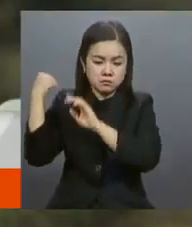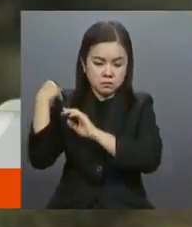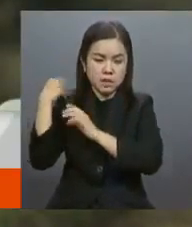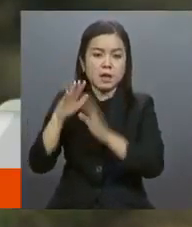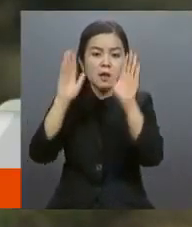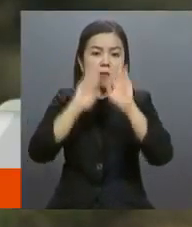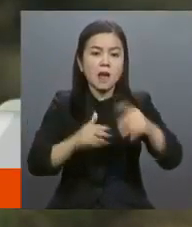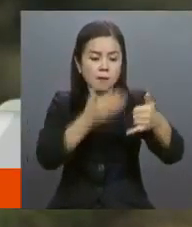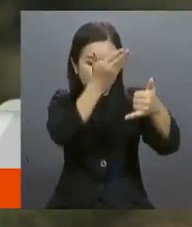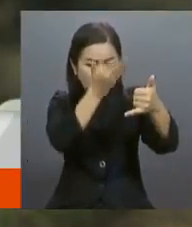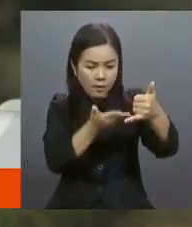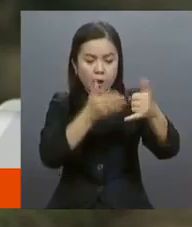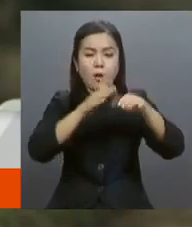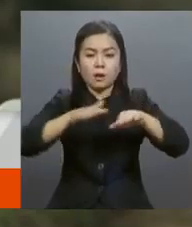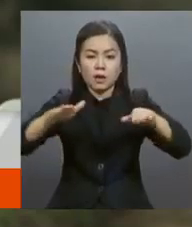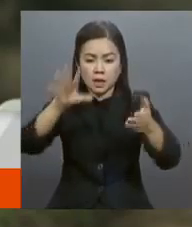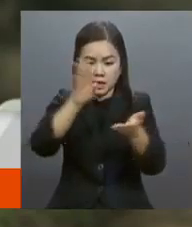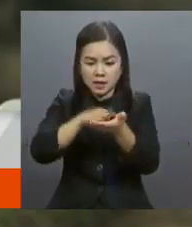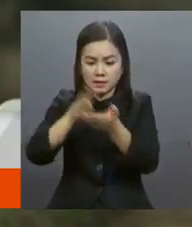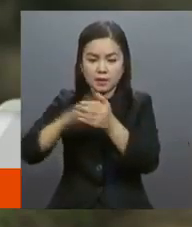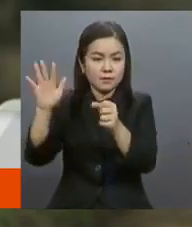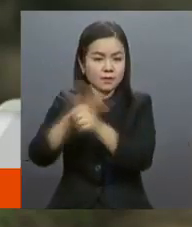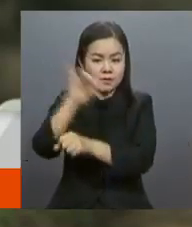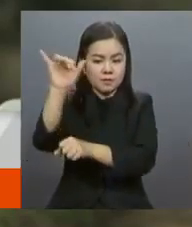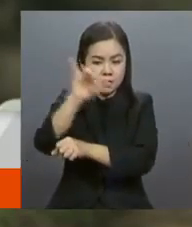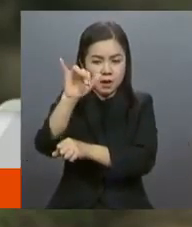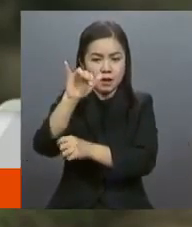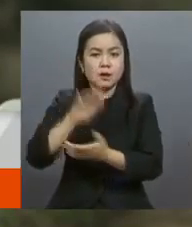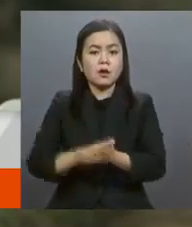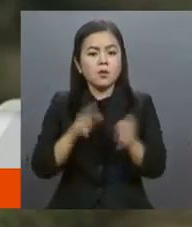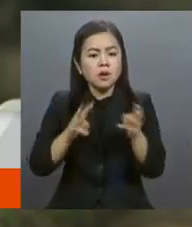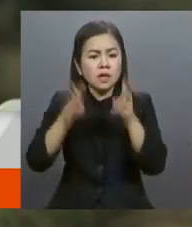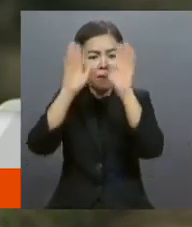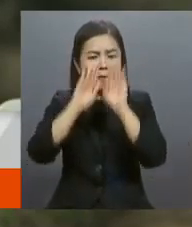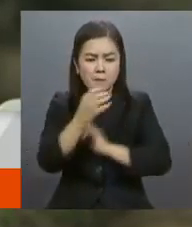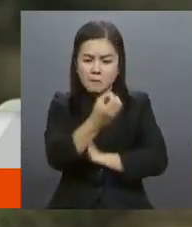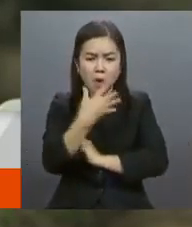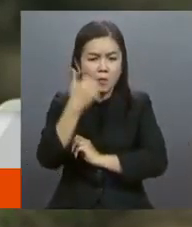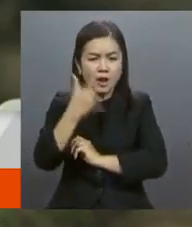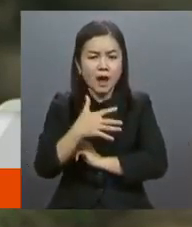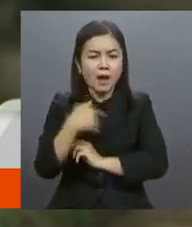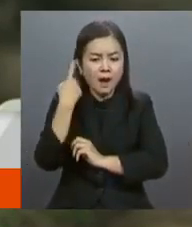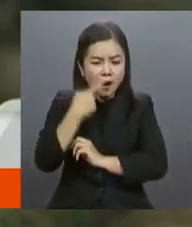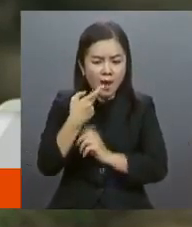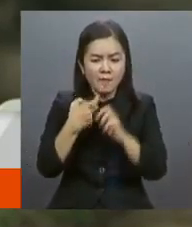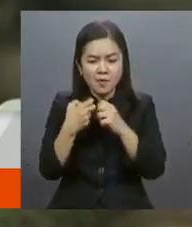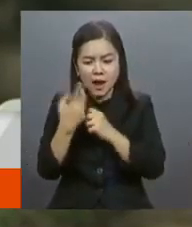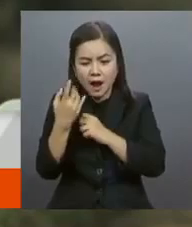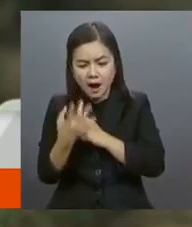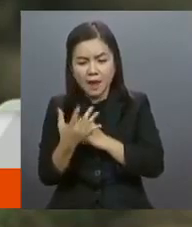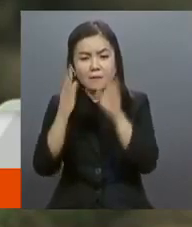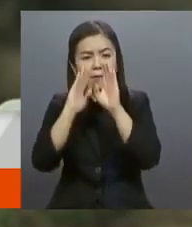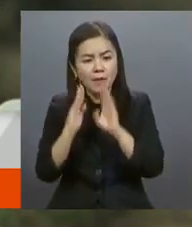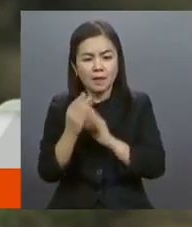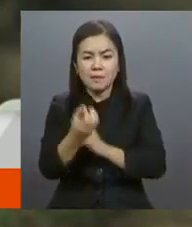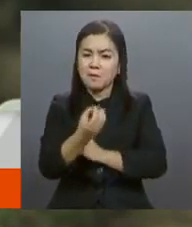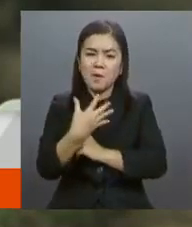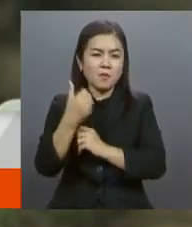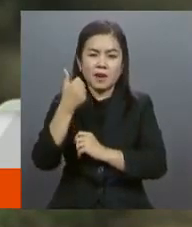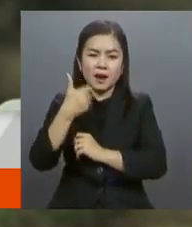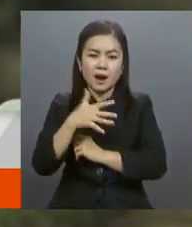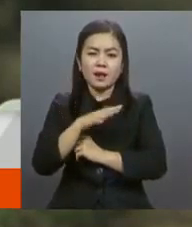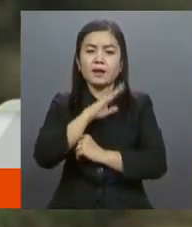ยซึ่งพอขาดข้อมูลเกี่ยวกับคุณลักษณะของเด็กเนี่ยทำให้เราเนี่ยไม่สามารถชี้ตัวได้ว่าเด็กคนไหนบ้างที่มีปัญหาแล้วมีปัญหาเรื่องอะไรทีนี้